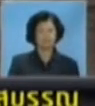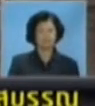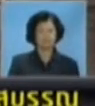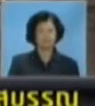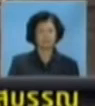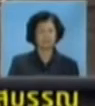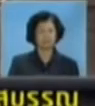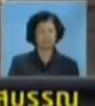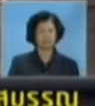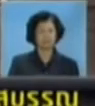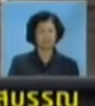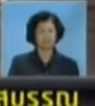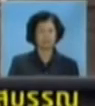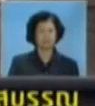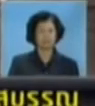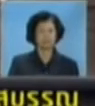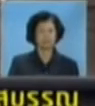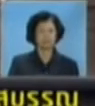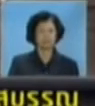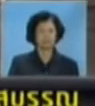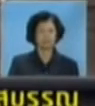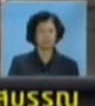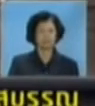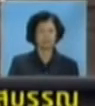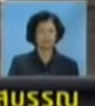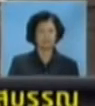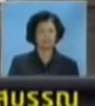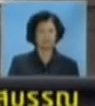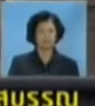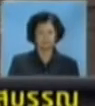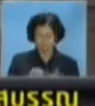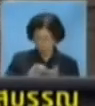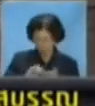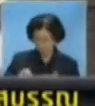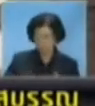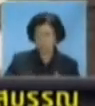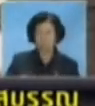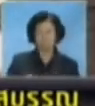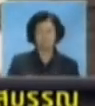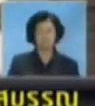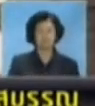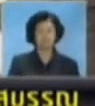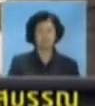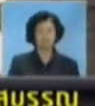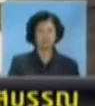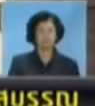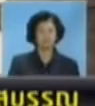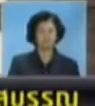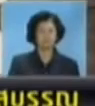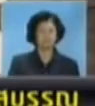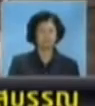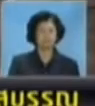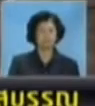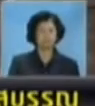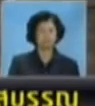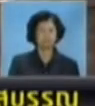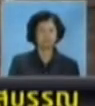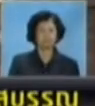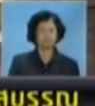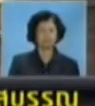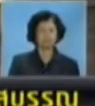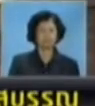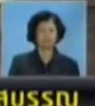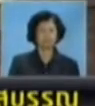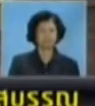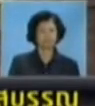ม้ว่าก่อนหน้านี้คุณสุเทพออกมาระบุว่าจะกลับบ้านไปเลี้ยงหลานนะครับแต่วันนี้คุณสุเทพก็ถือว่ารอดแล้วนะครับโด